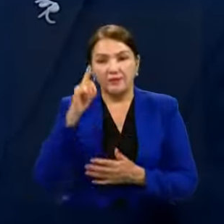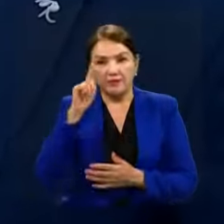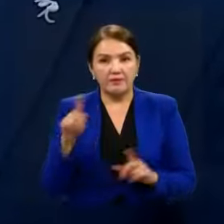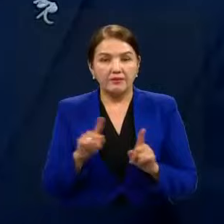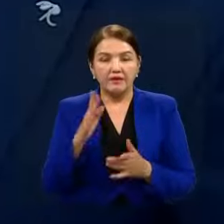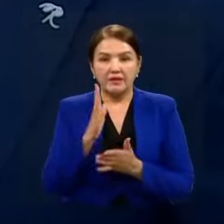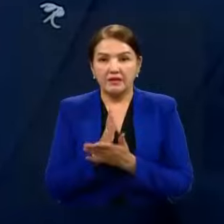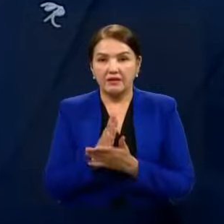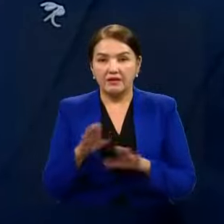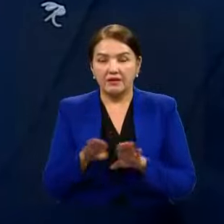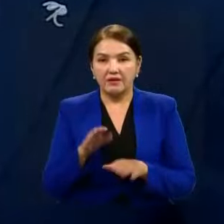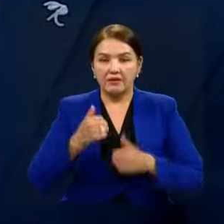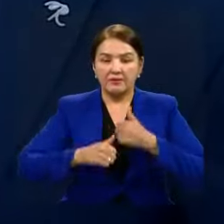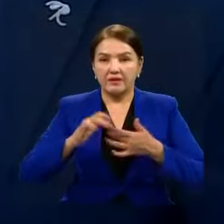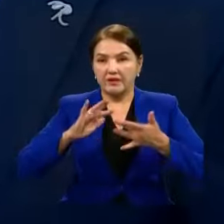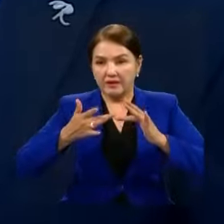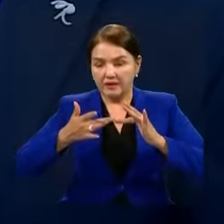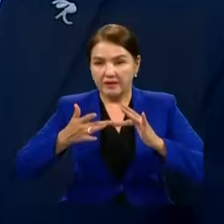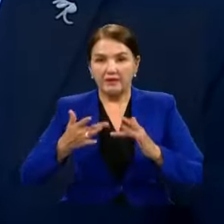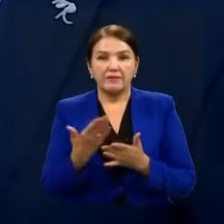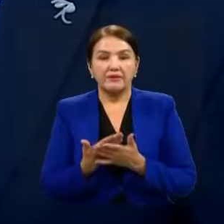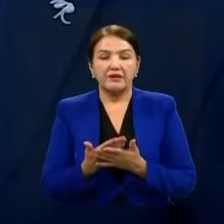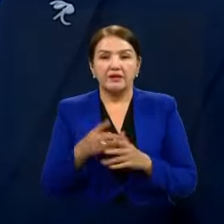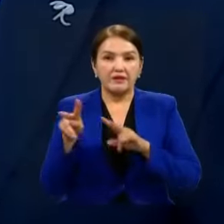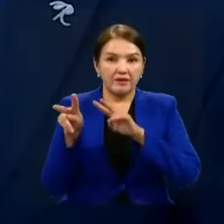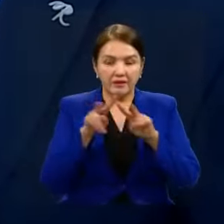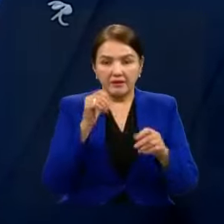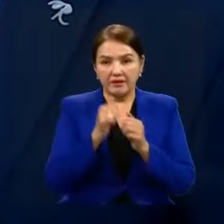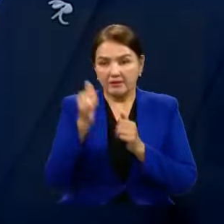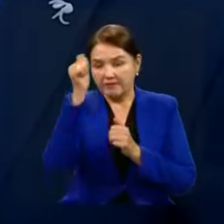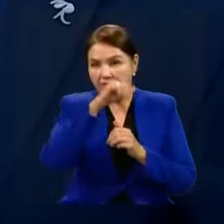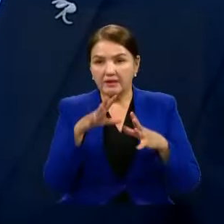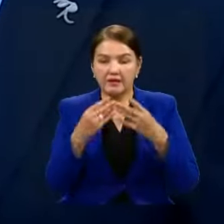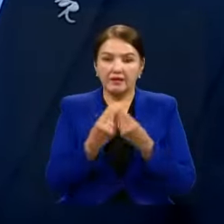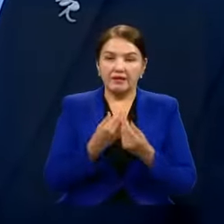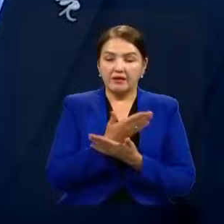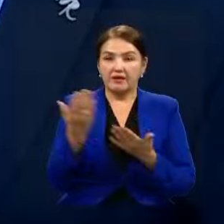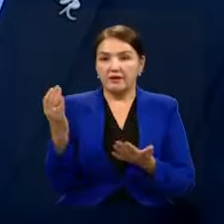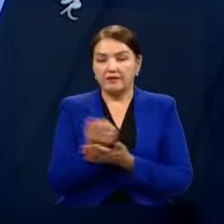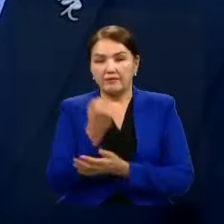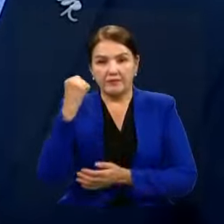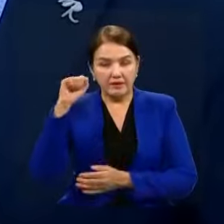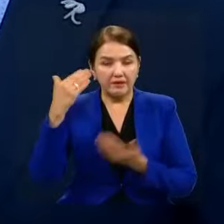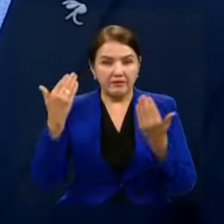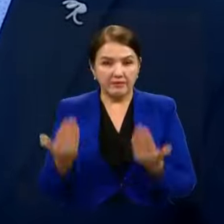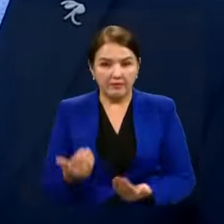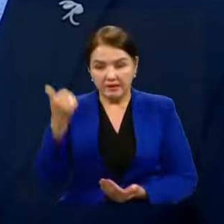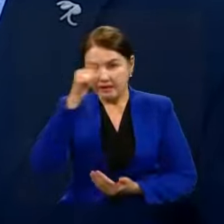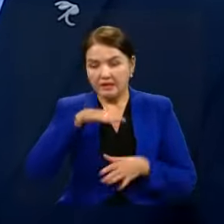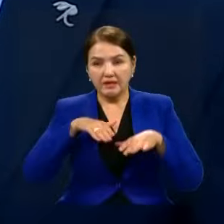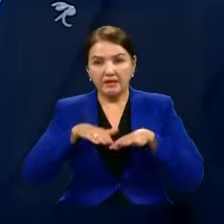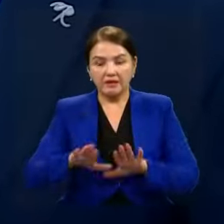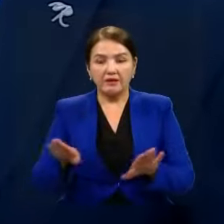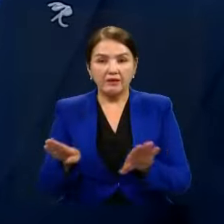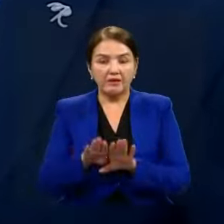что есть такой конкурс через социальные сети. Наблюдали ежегодно за семьями и их победителями. И вот в этом году решили,